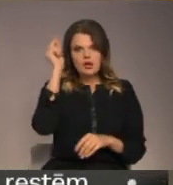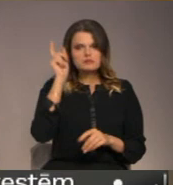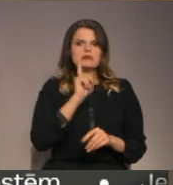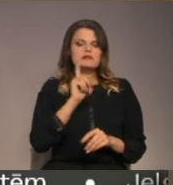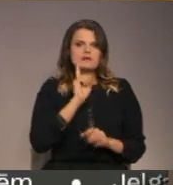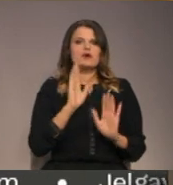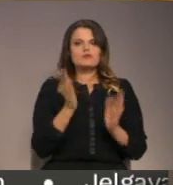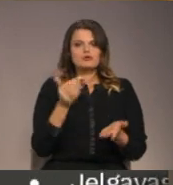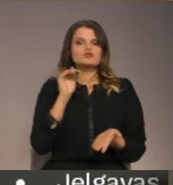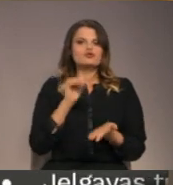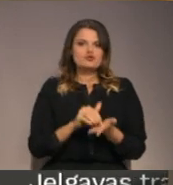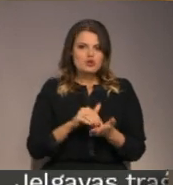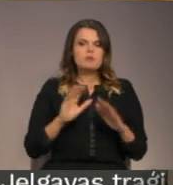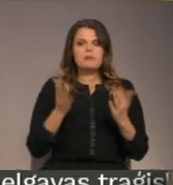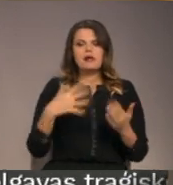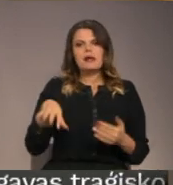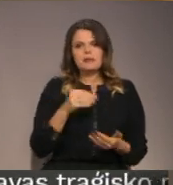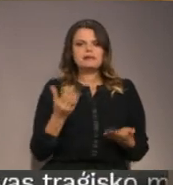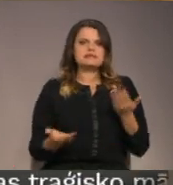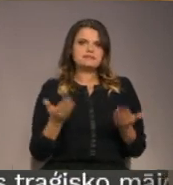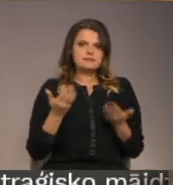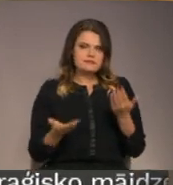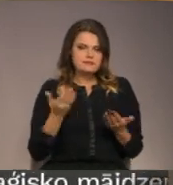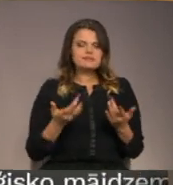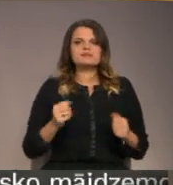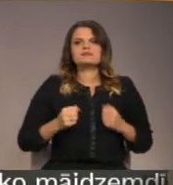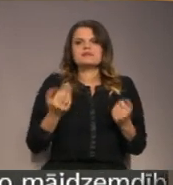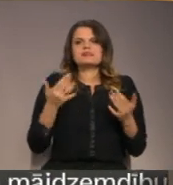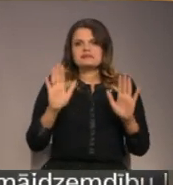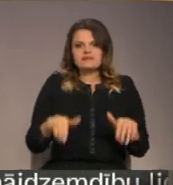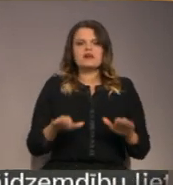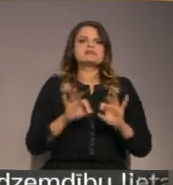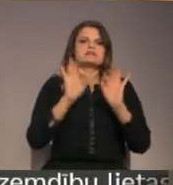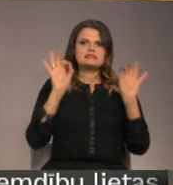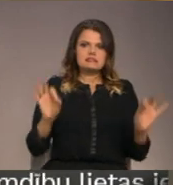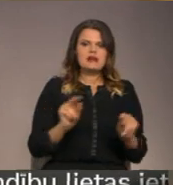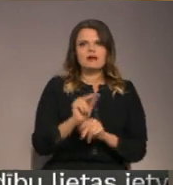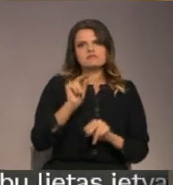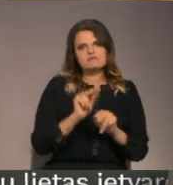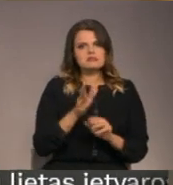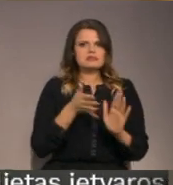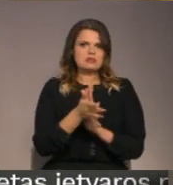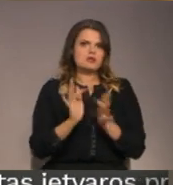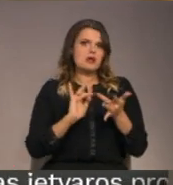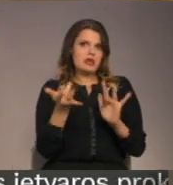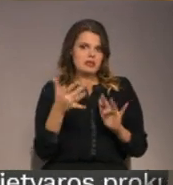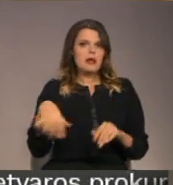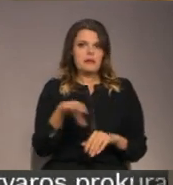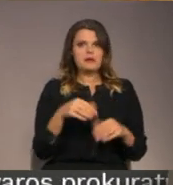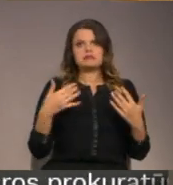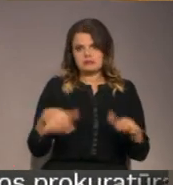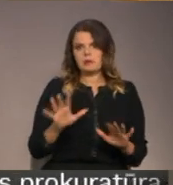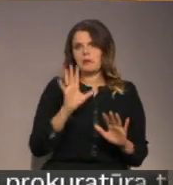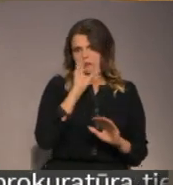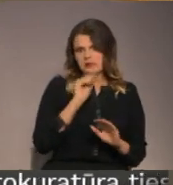kādu laiku tiks pārtrauktas. Bet mēs mēģināsim pielikt visus spēkus, lai uzsāktu tās jaunā formā. Mums tas jau ir